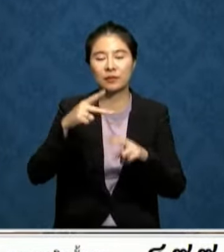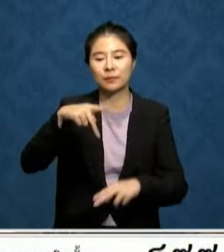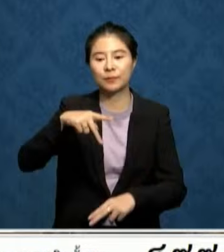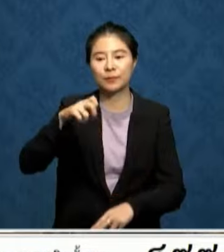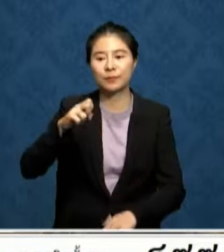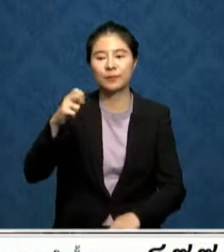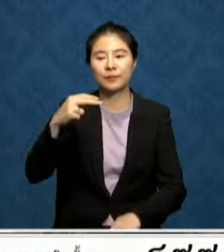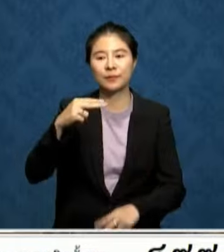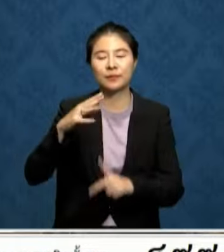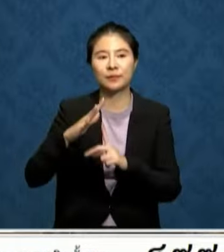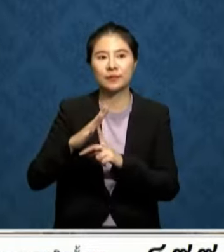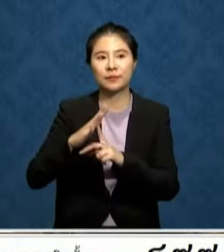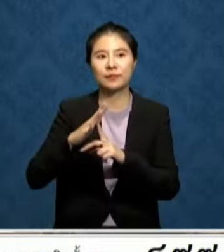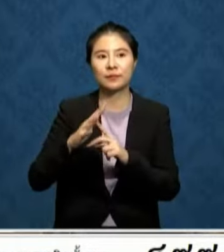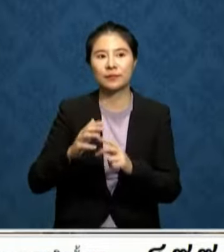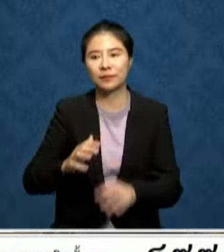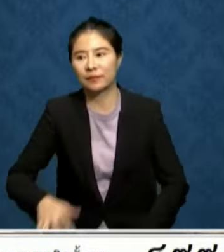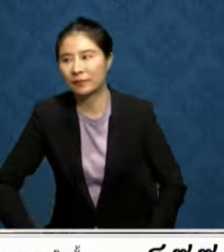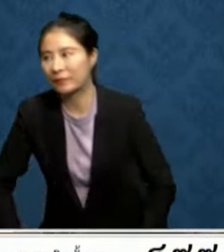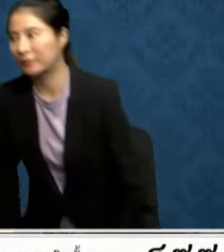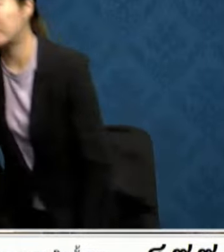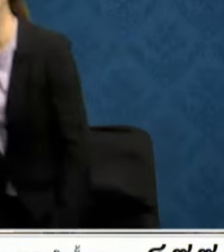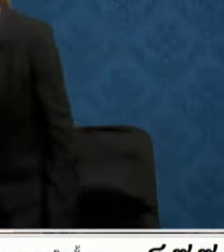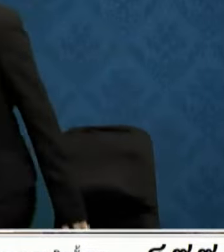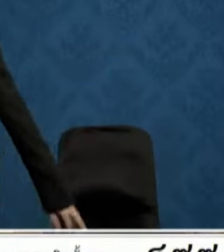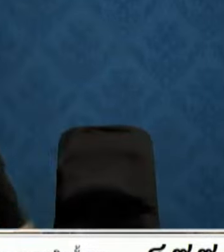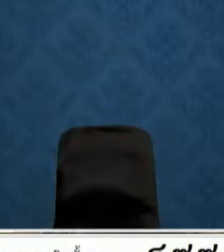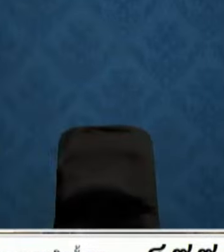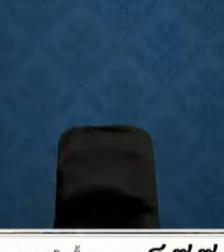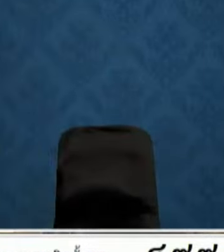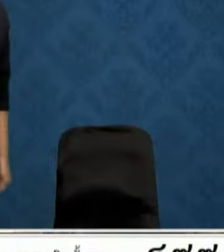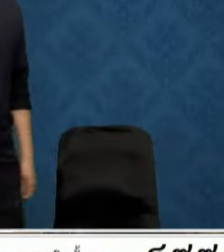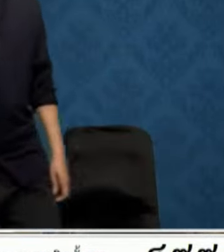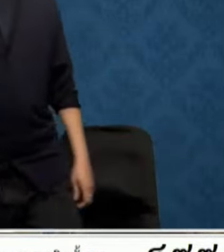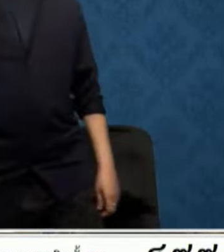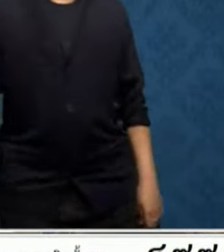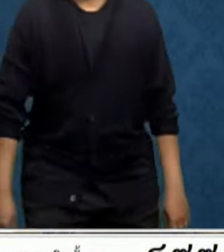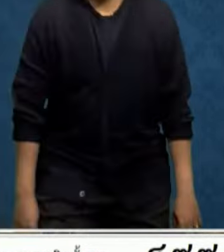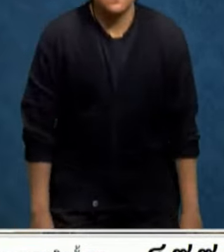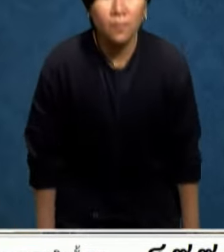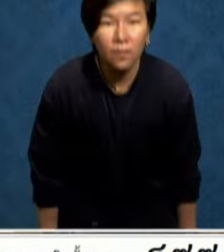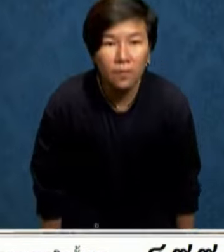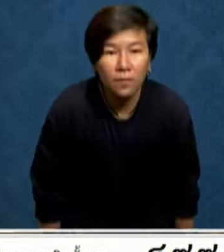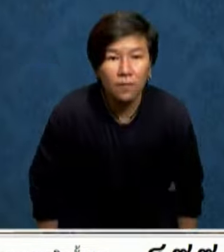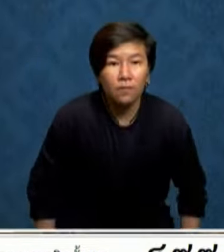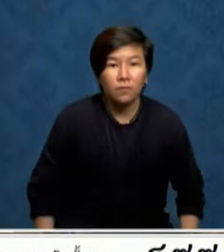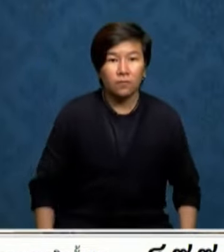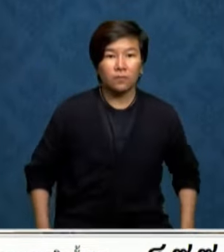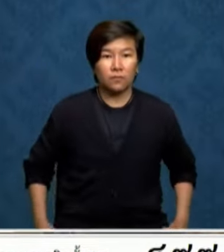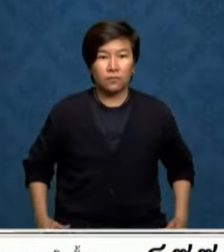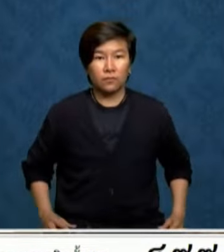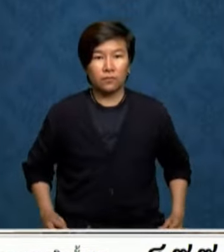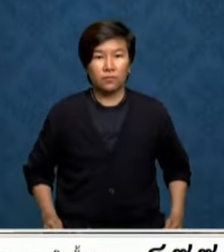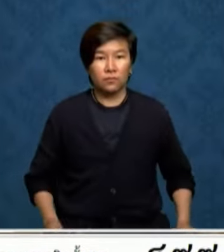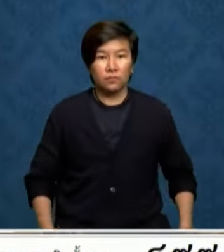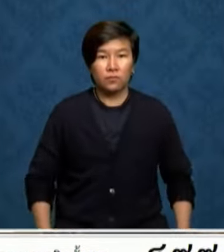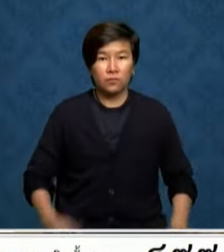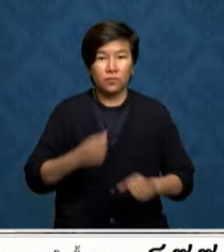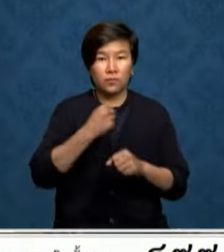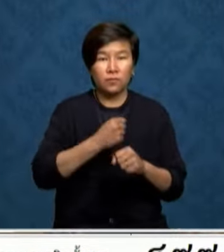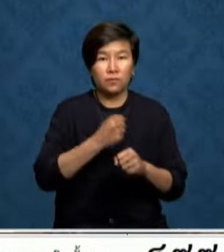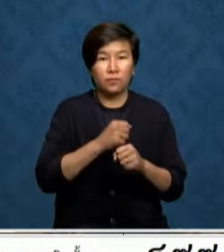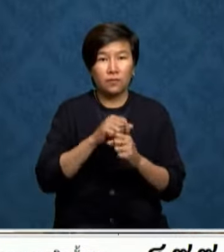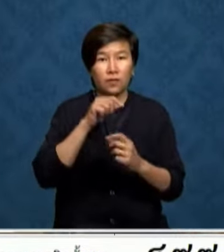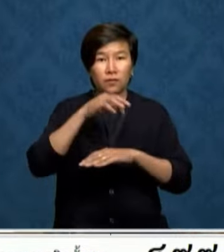าลิ้มเจริญรัตน์ก็คงไม่สามารถที่จะปฏิบัติหน้าที่ในฐานะผู้แทนราษฎ